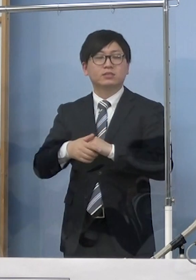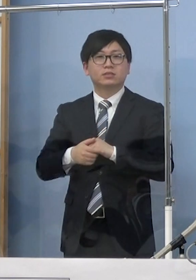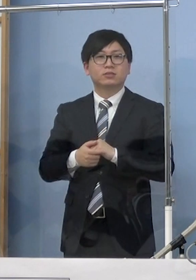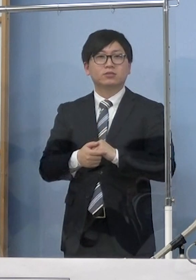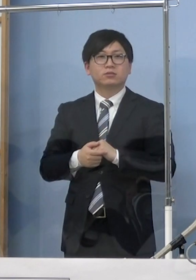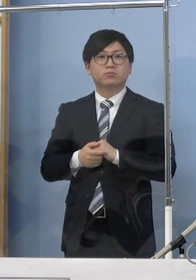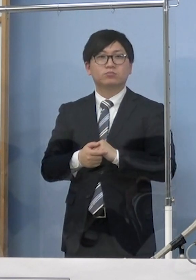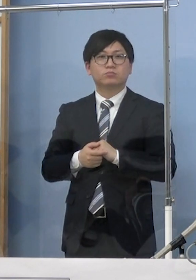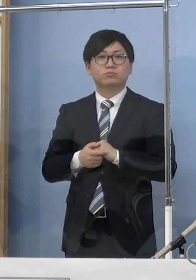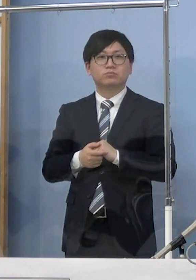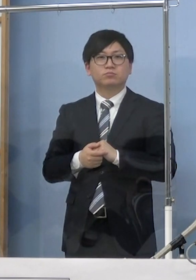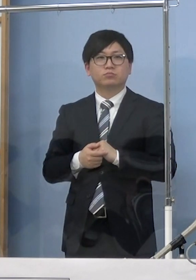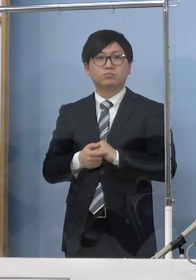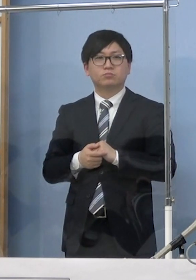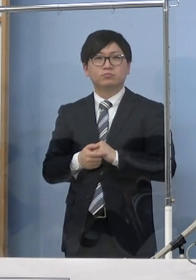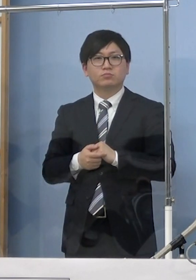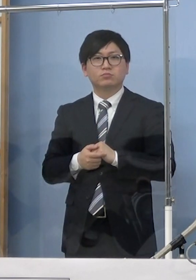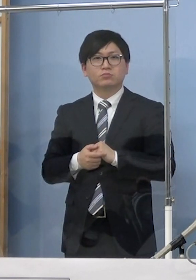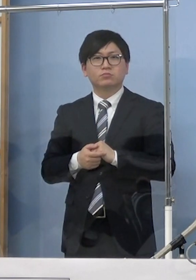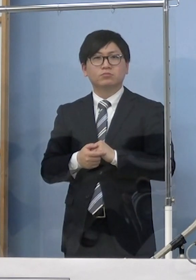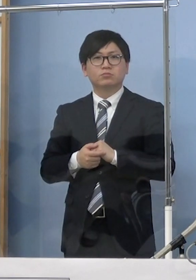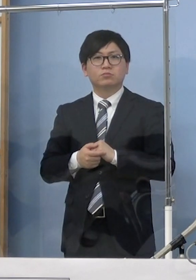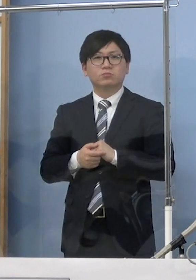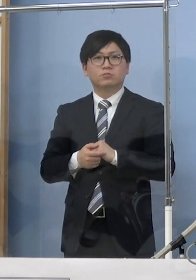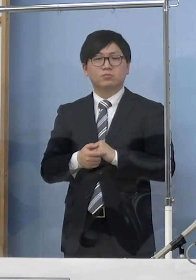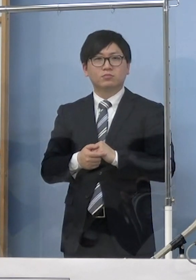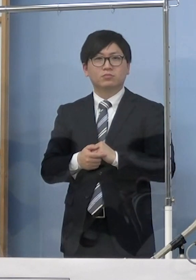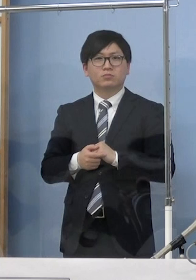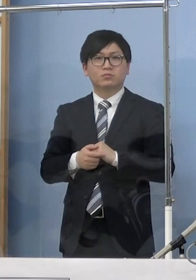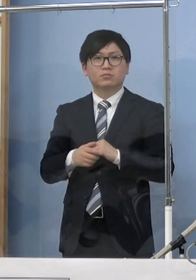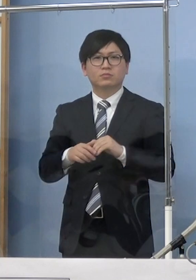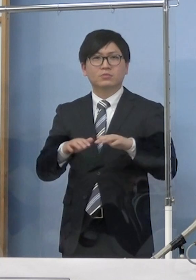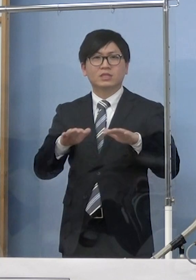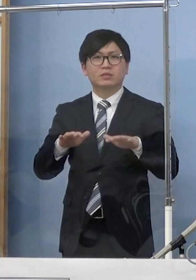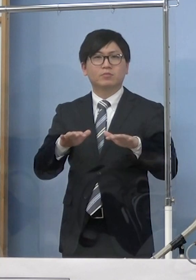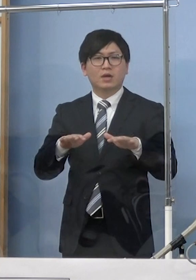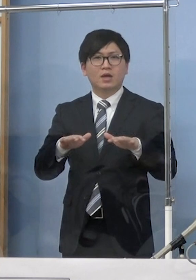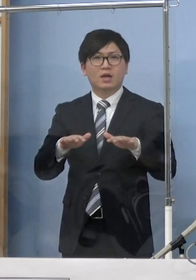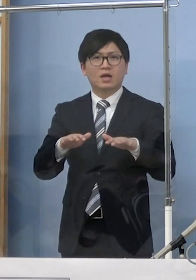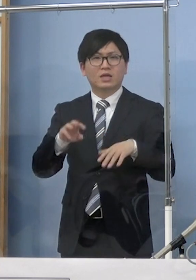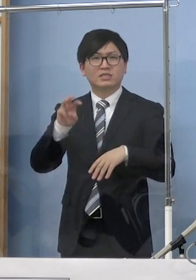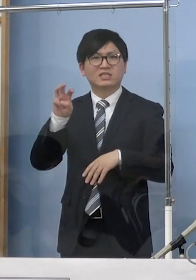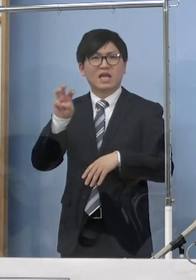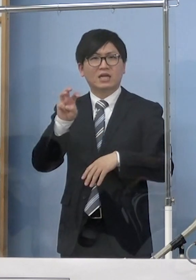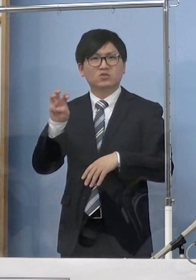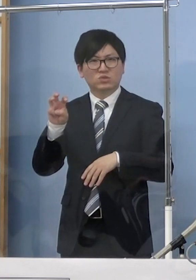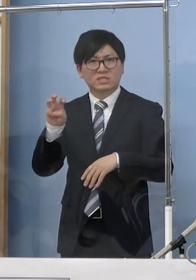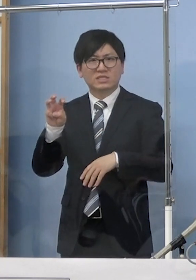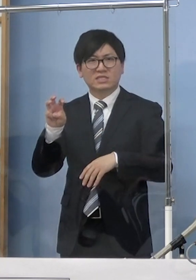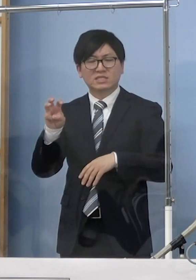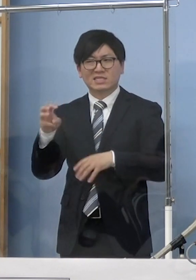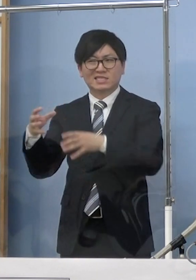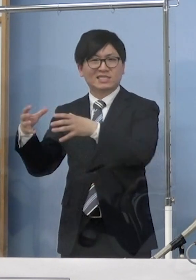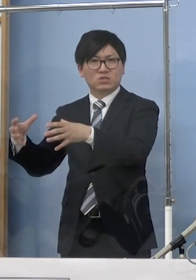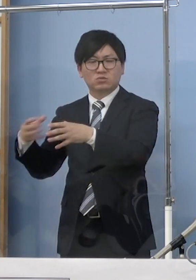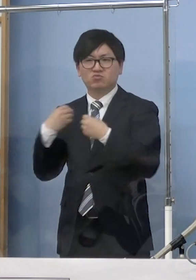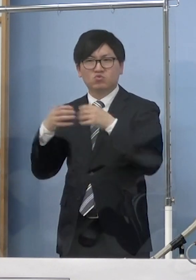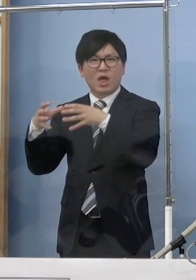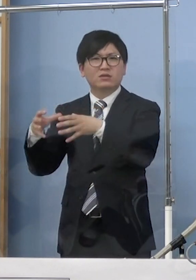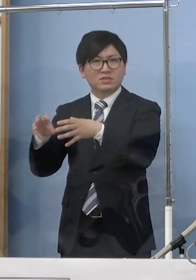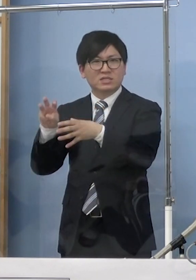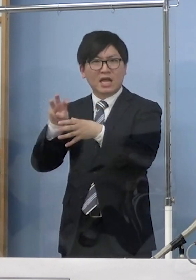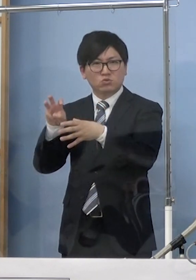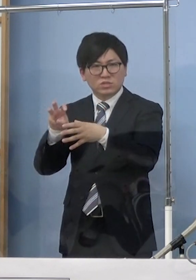のを見るんですけど、今すごいもう30人規模の感染者が2日連続ぐらいに出てるの